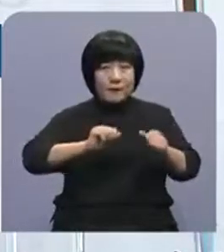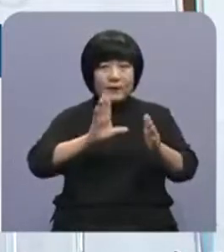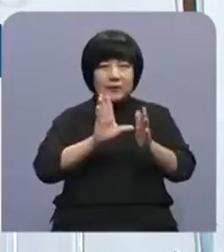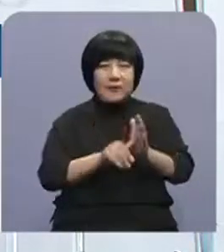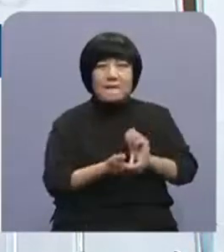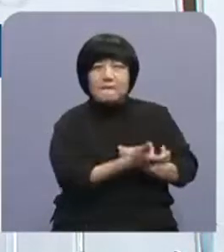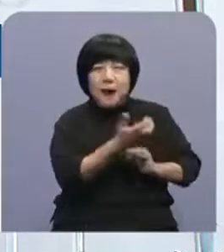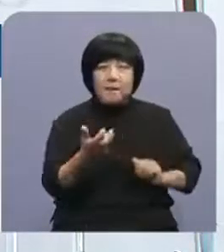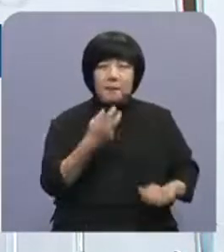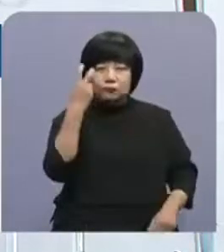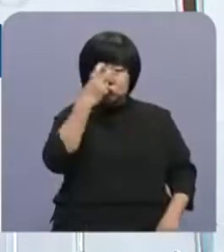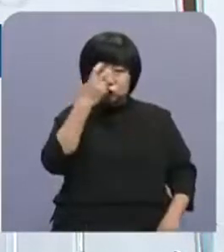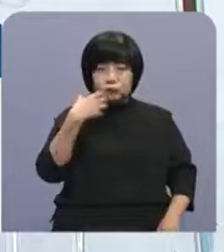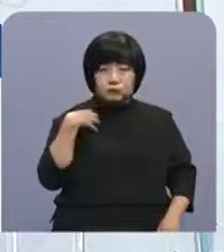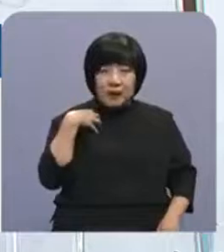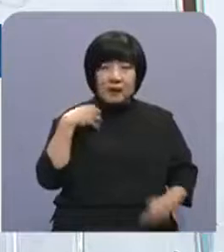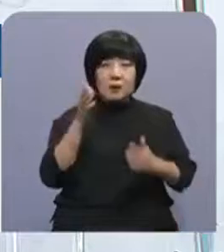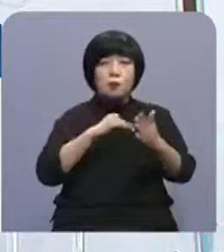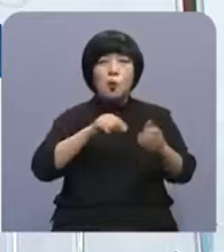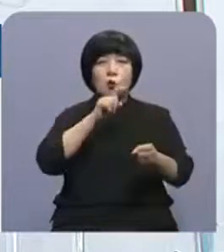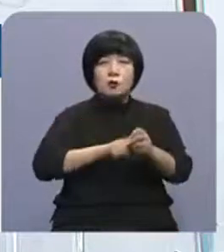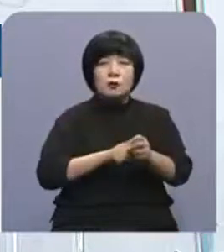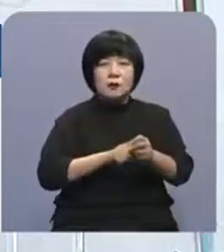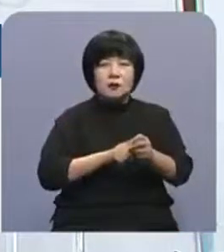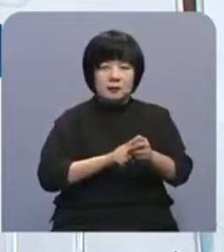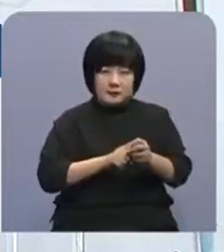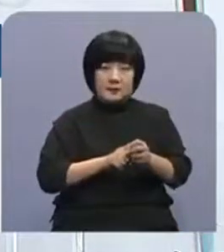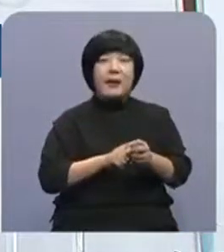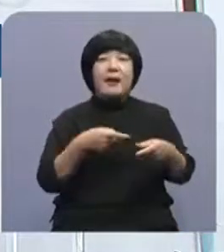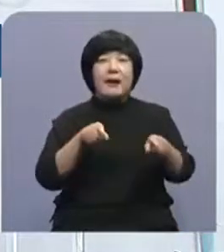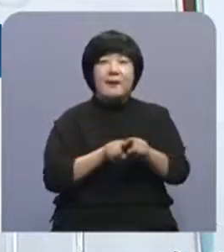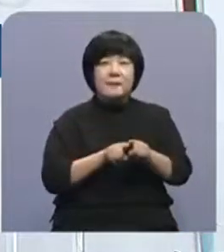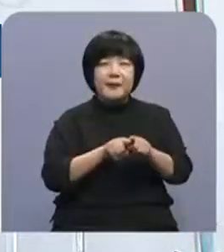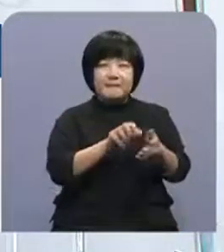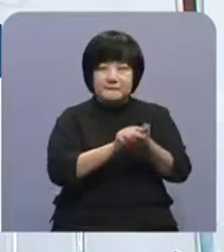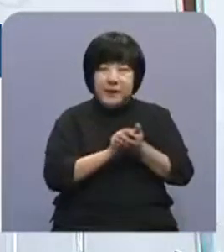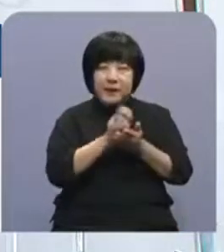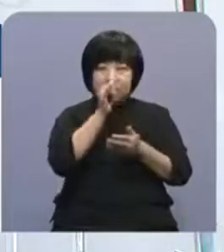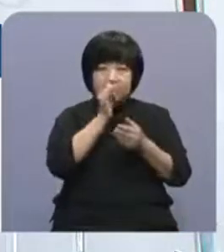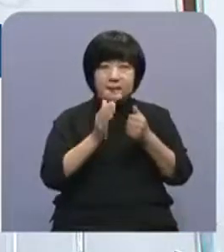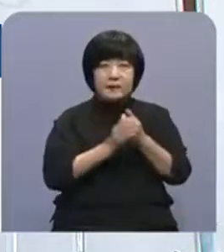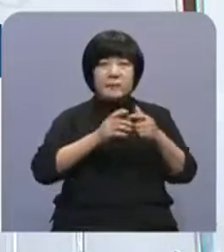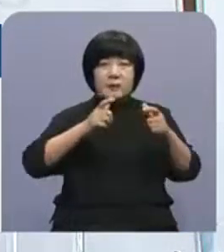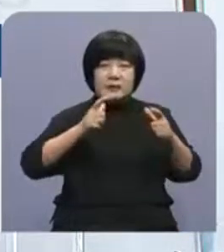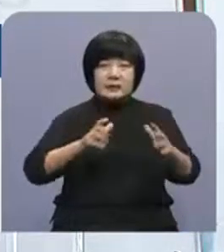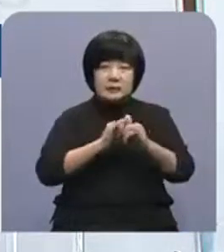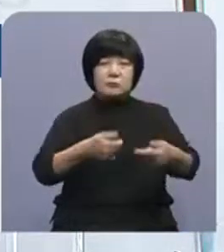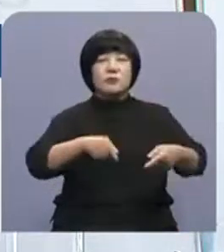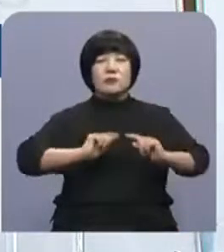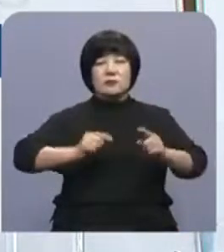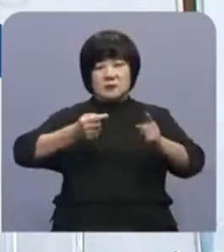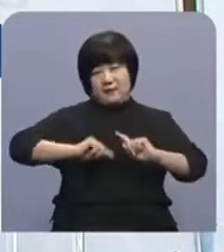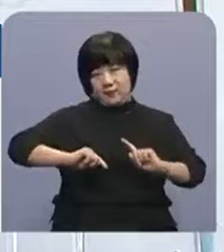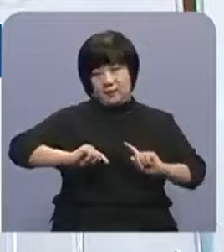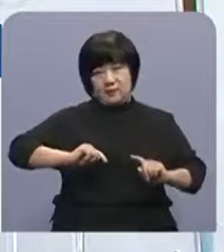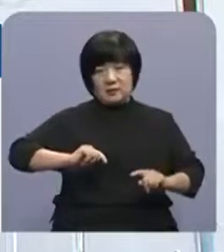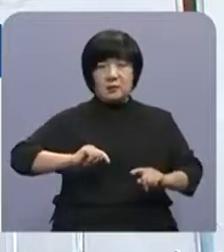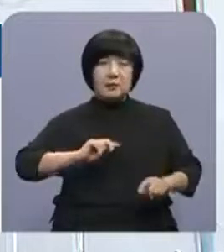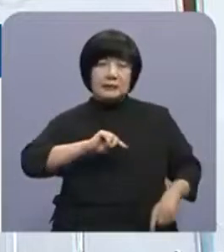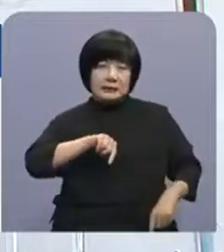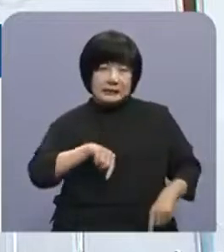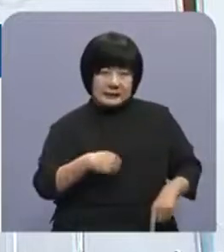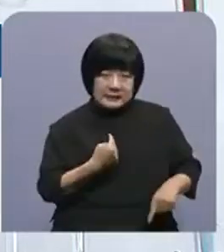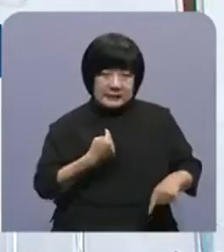방범 순찰이라고 하는 공적인 목적을 함께 접목함으로써 지역 주민들의 참여라고 하는 우리